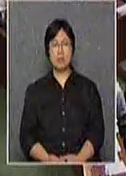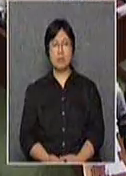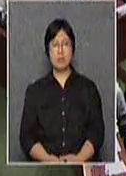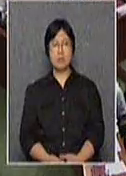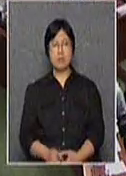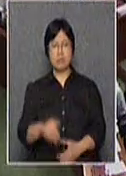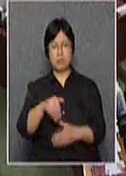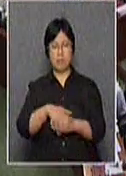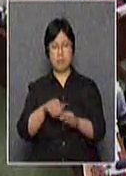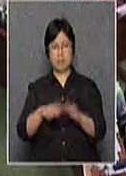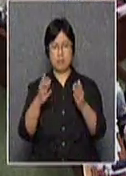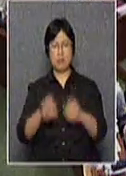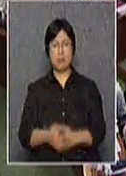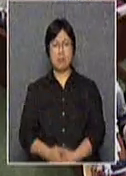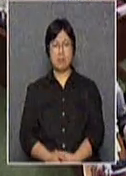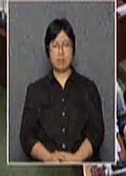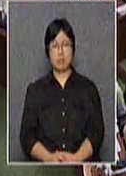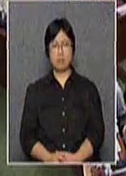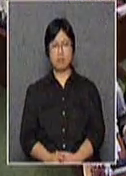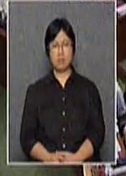開始表決。